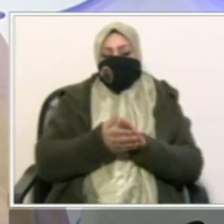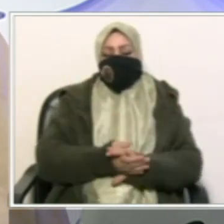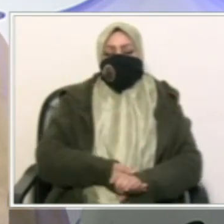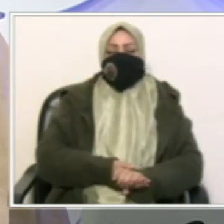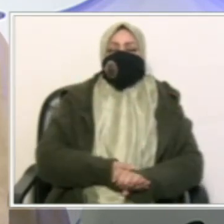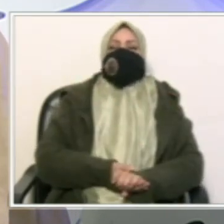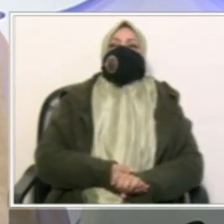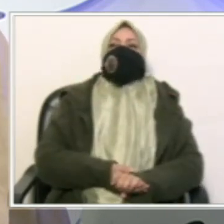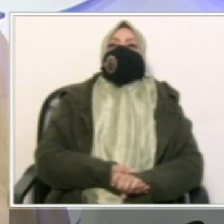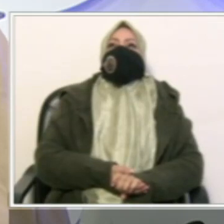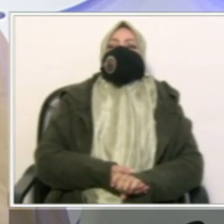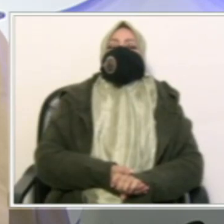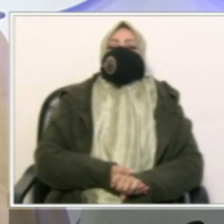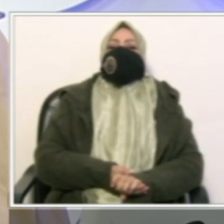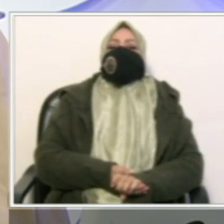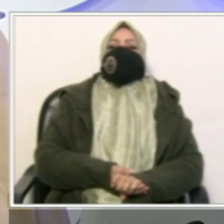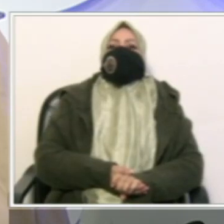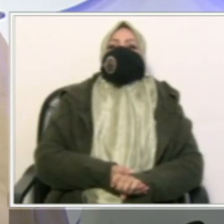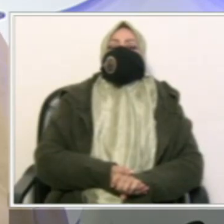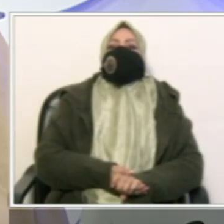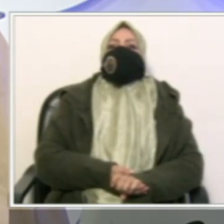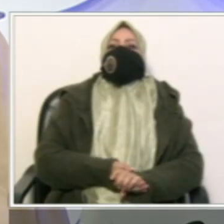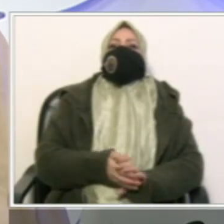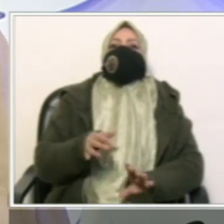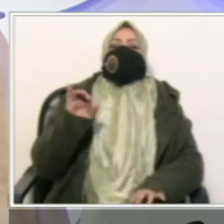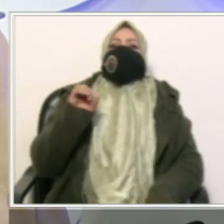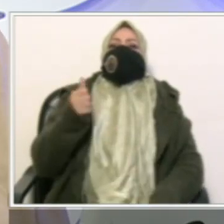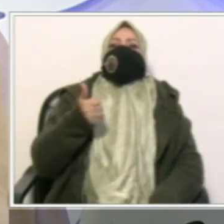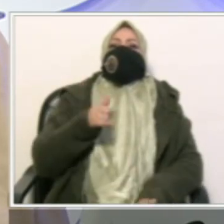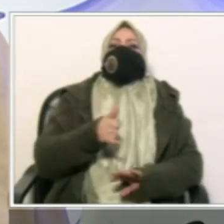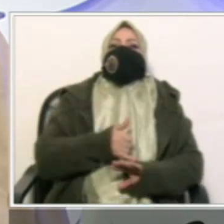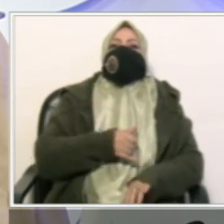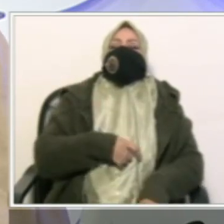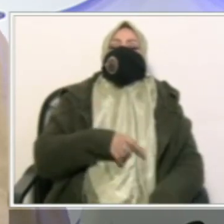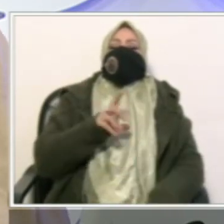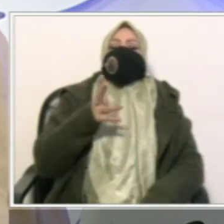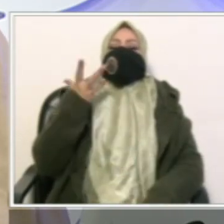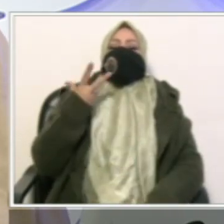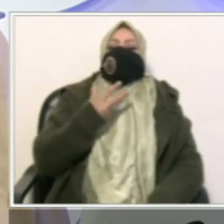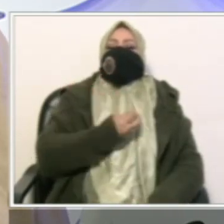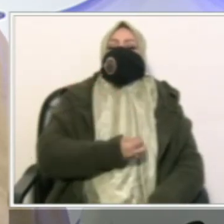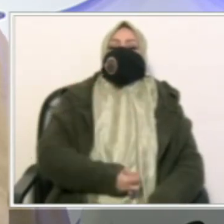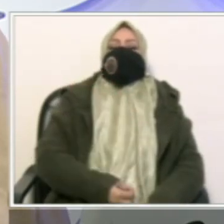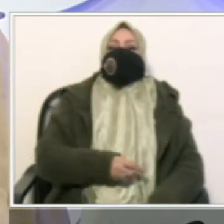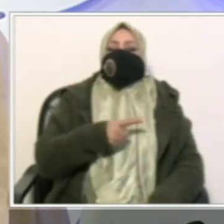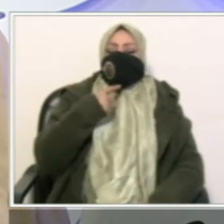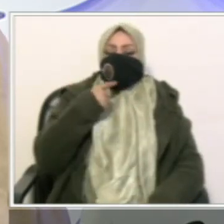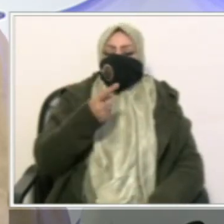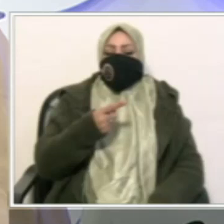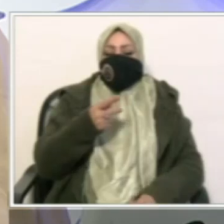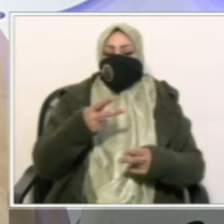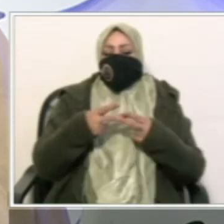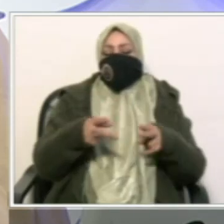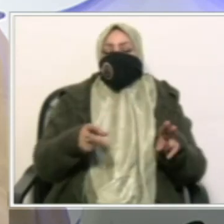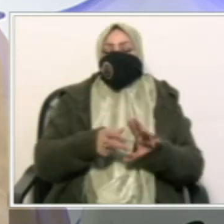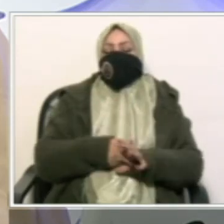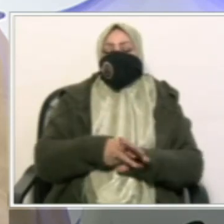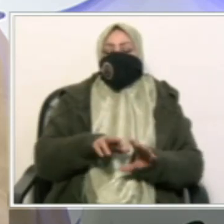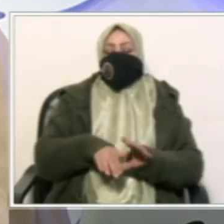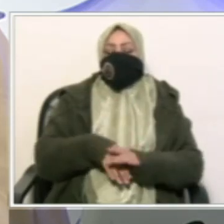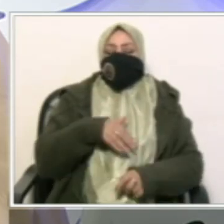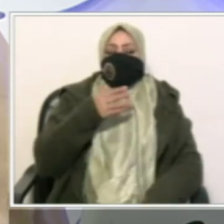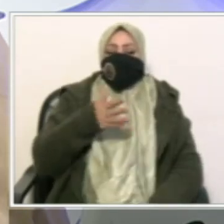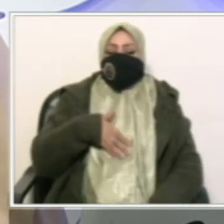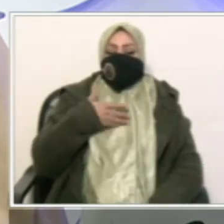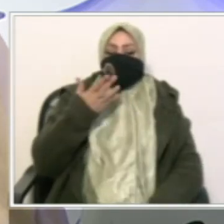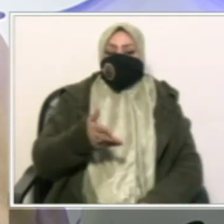رحمة الله ورد عنه في هذا الباب روايتان أو قولان: قول